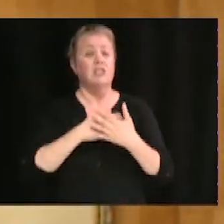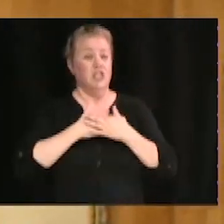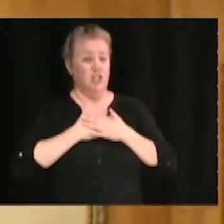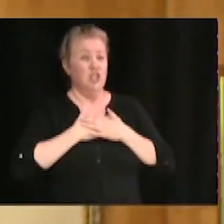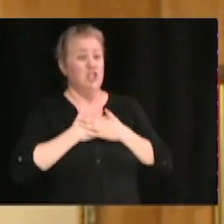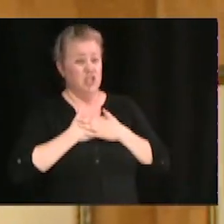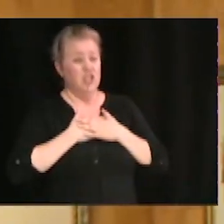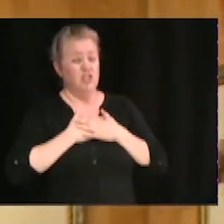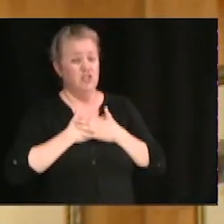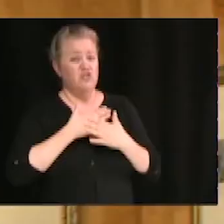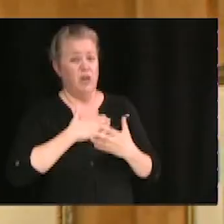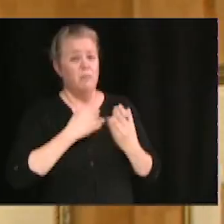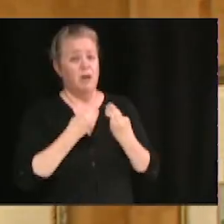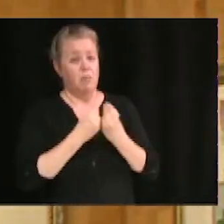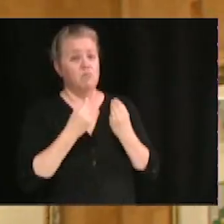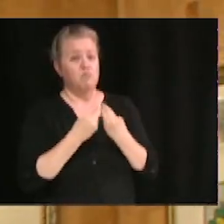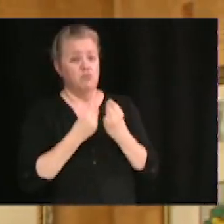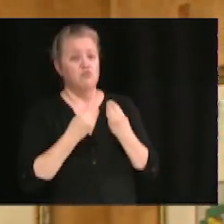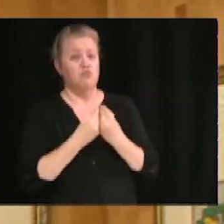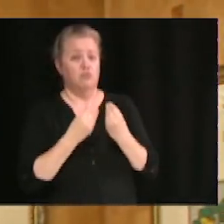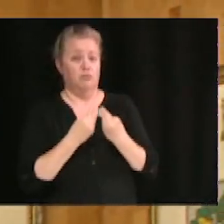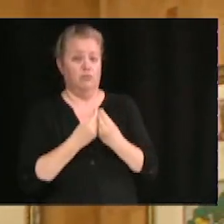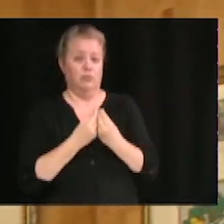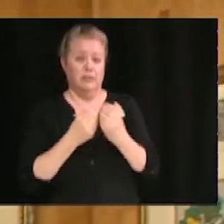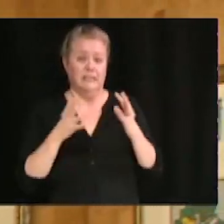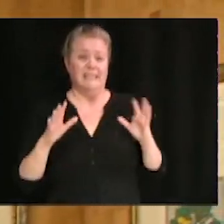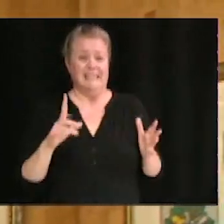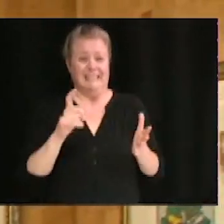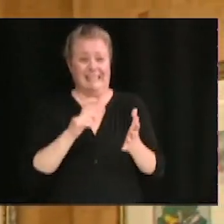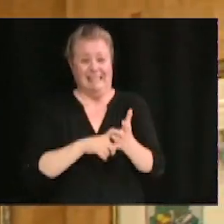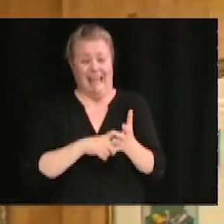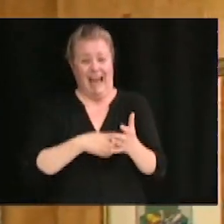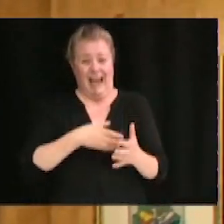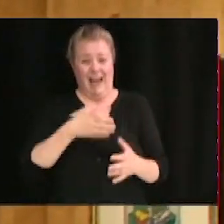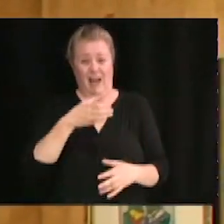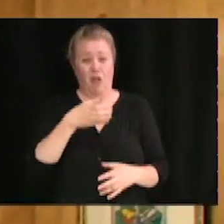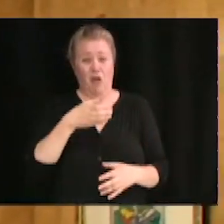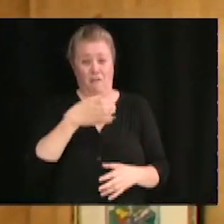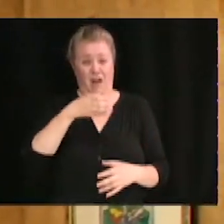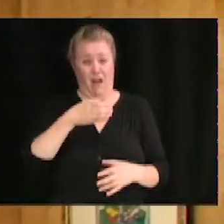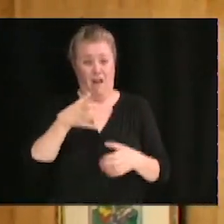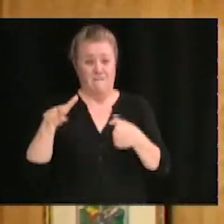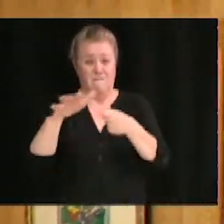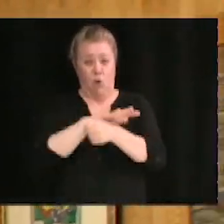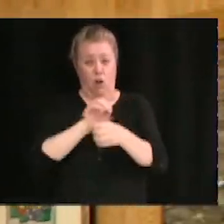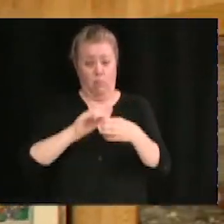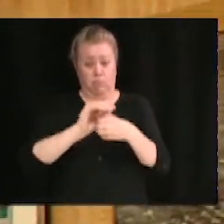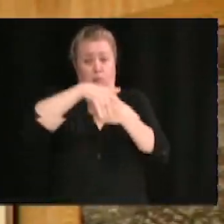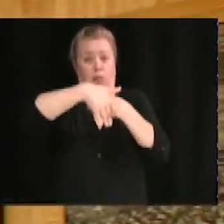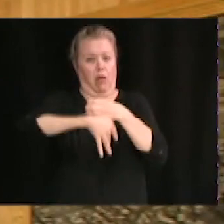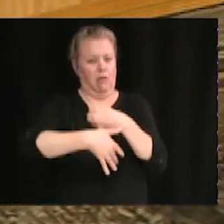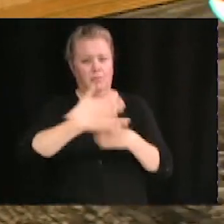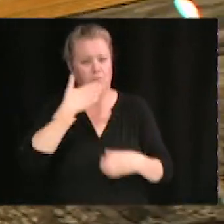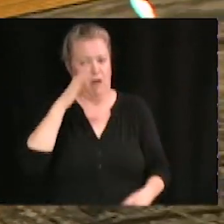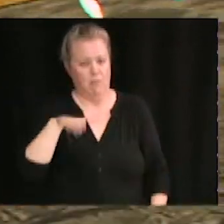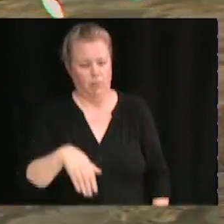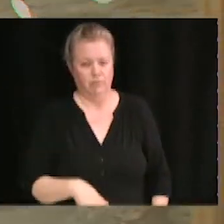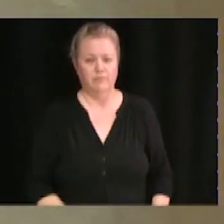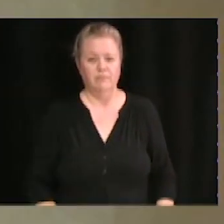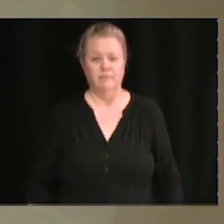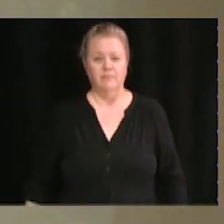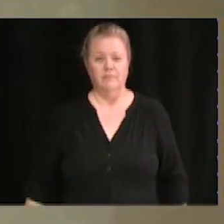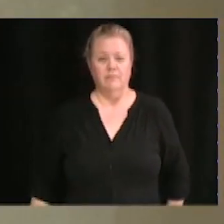gros, parce que quand le verre est plein, vous avez la goutte qui dépasse. C'est jamais bon. Merci. C'est parfait, merci.